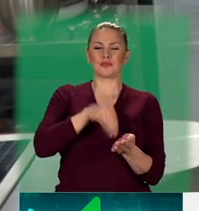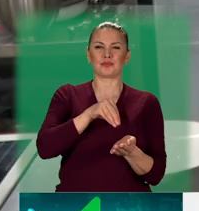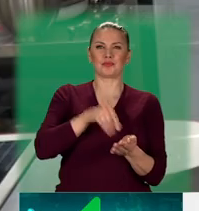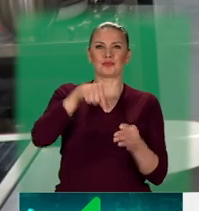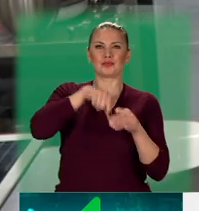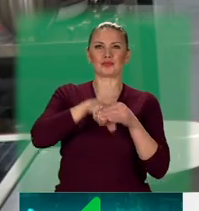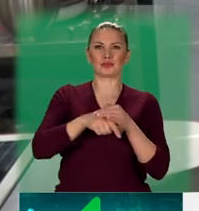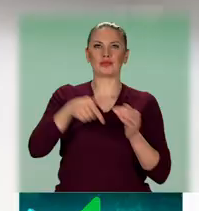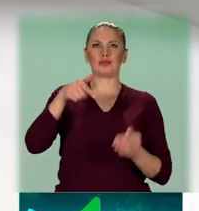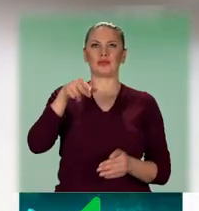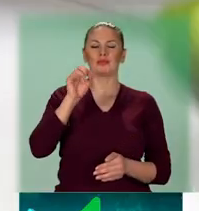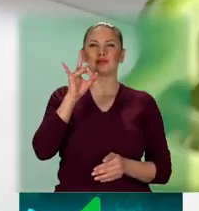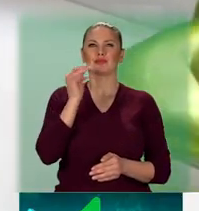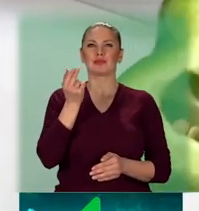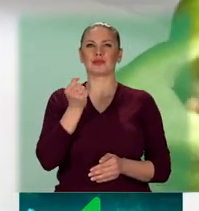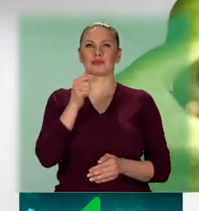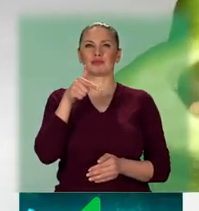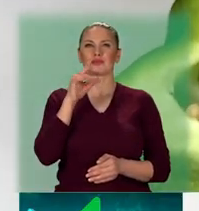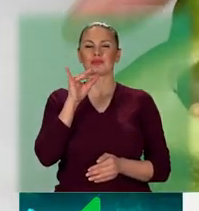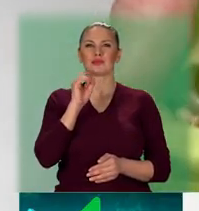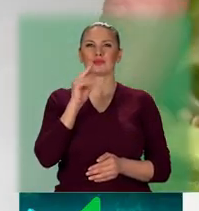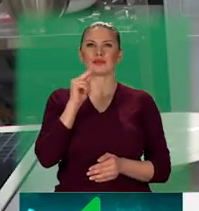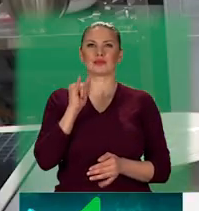основе нашей гречневой крупы.